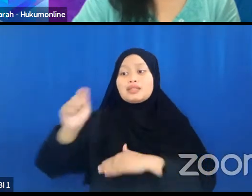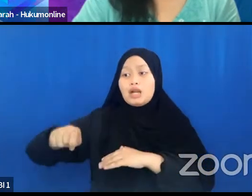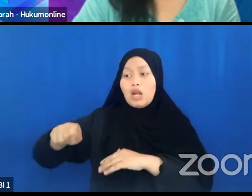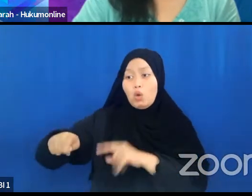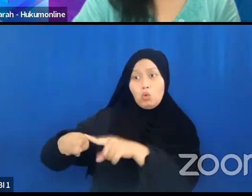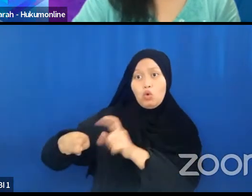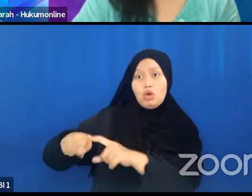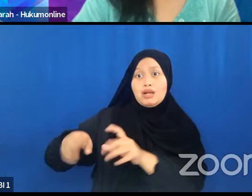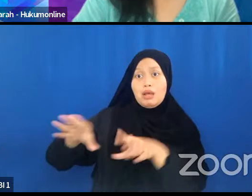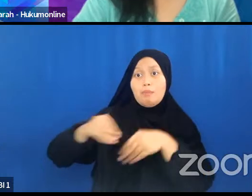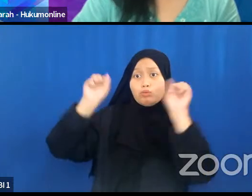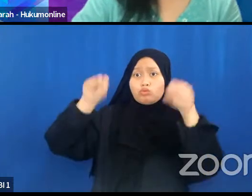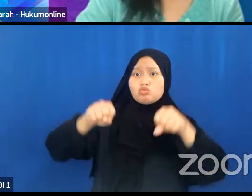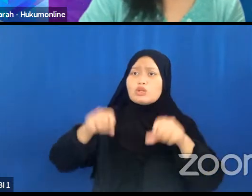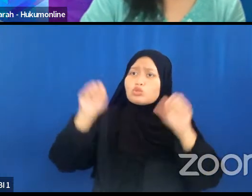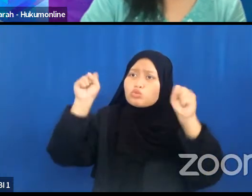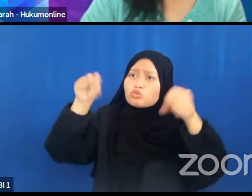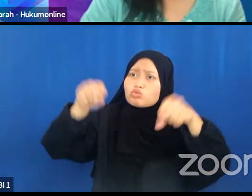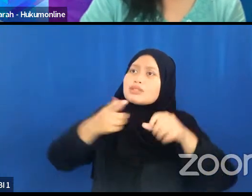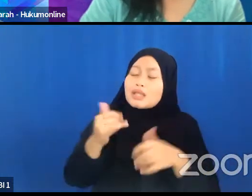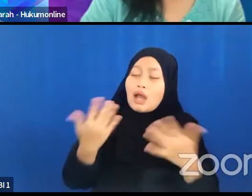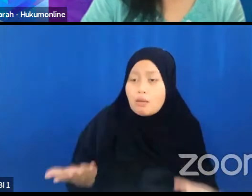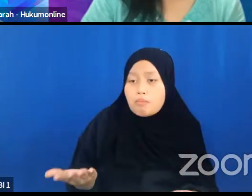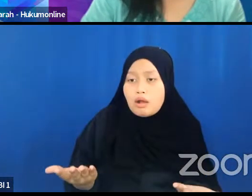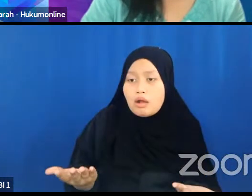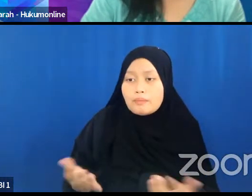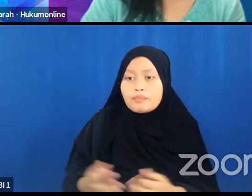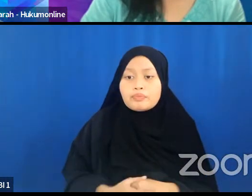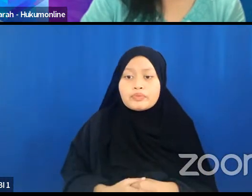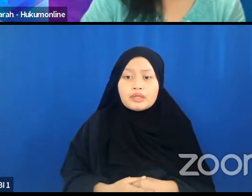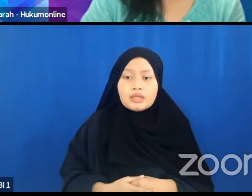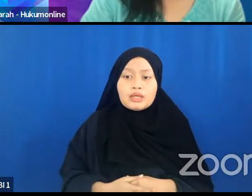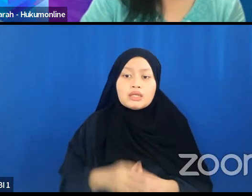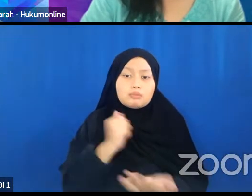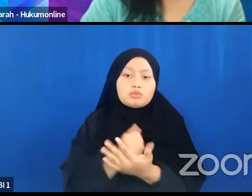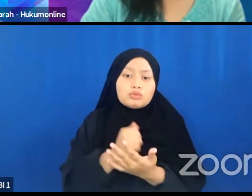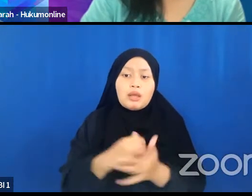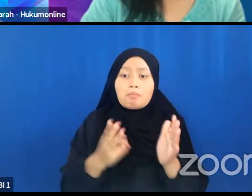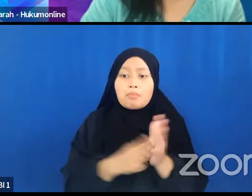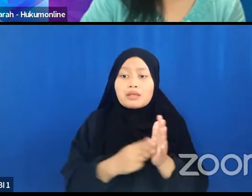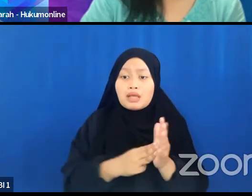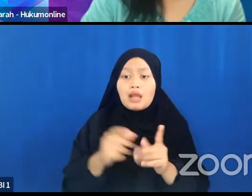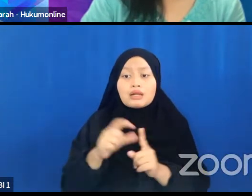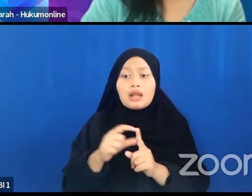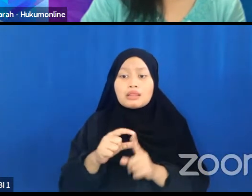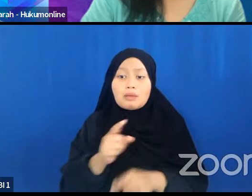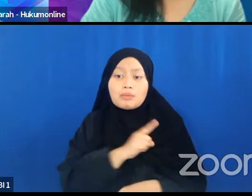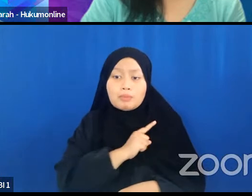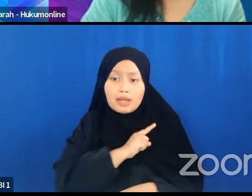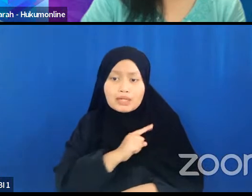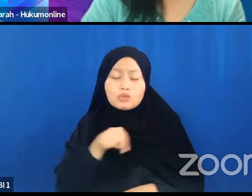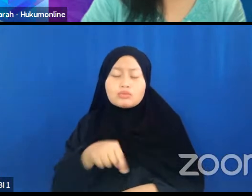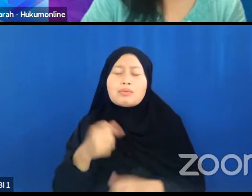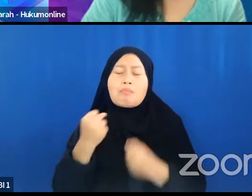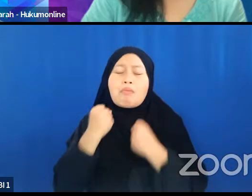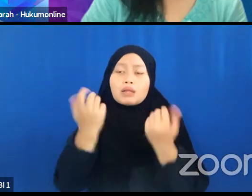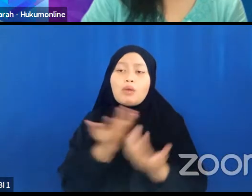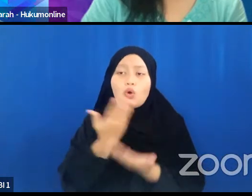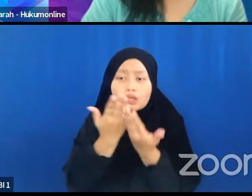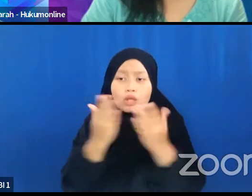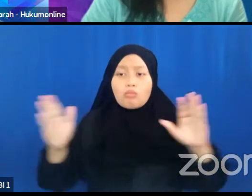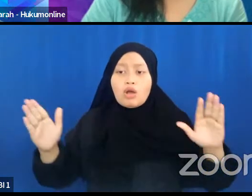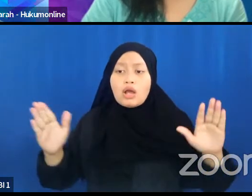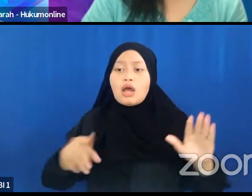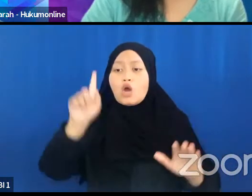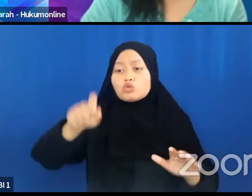setuju Seperti apa Jadi yang dipersyaratkan oleh biodata pribadi ini spiritnya salah satunya transparansi jadi data kontrolnya